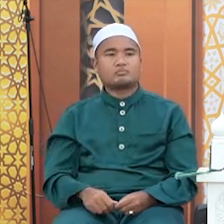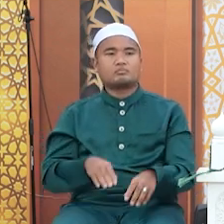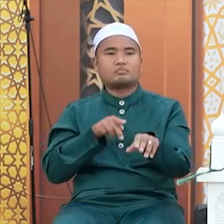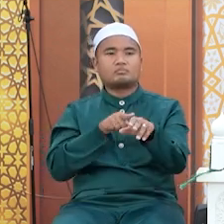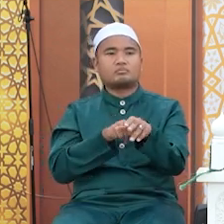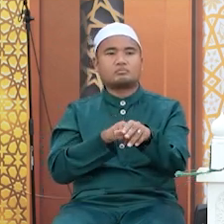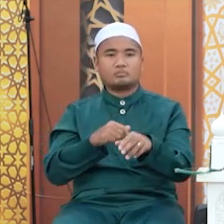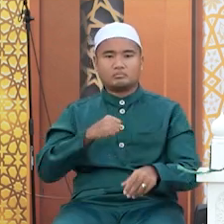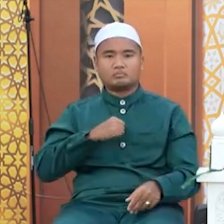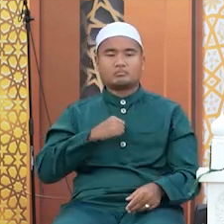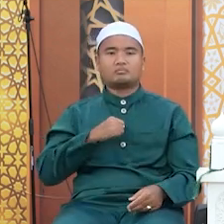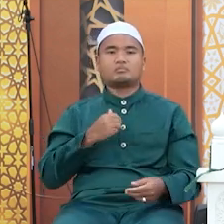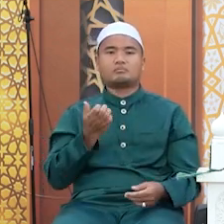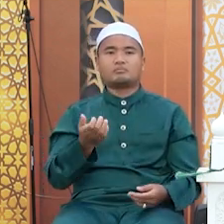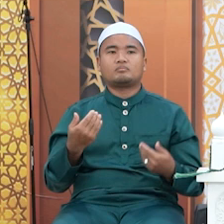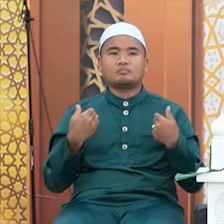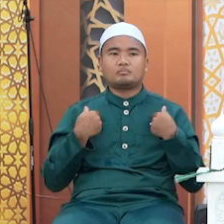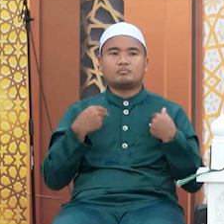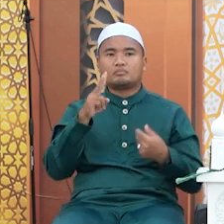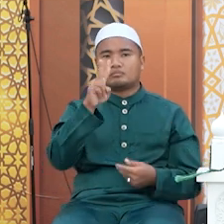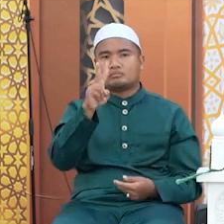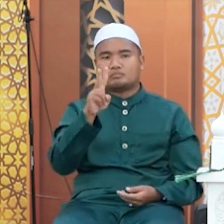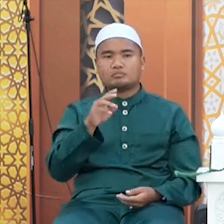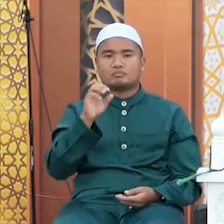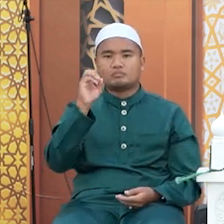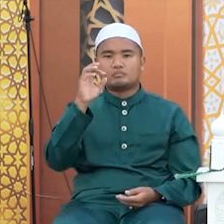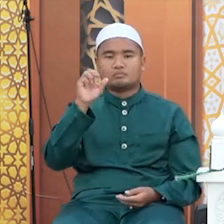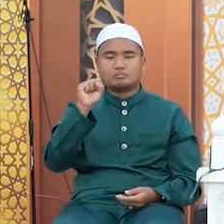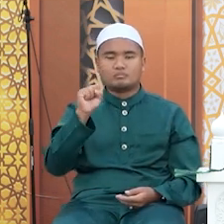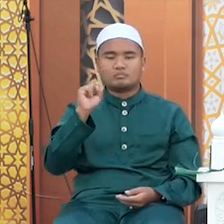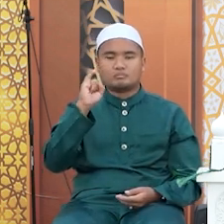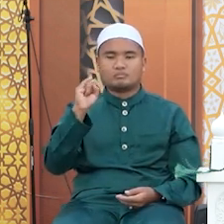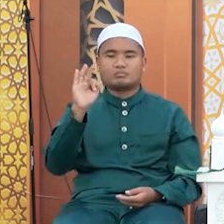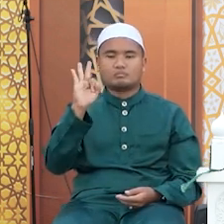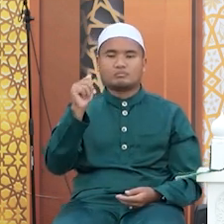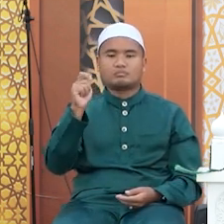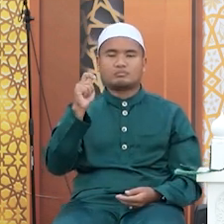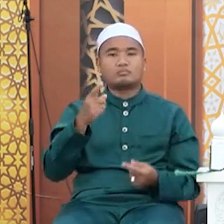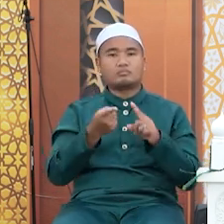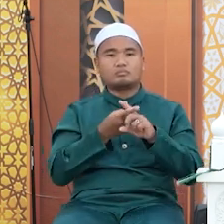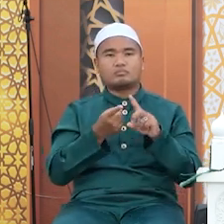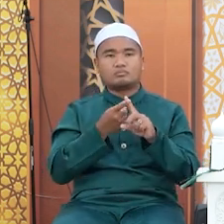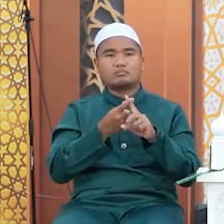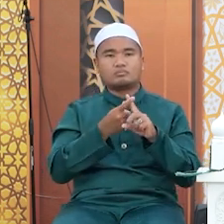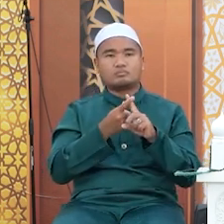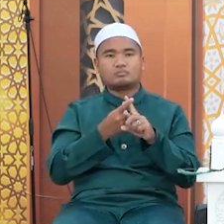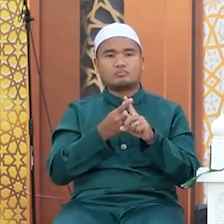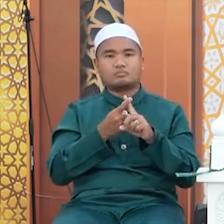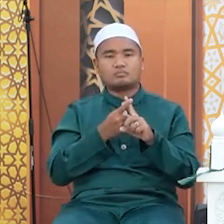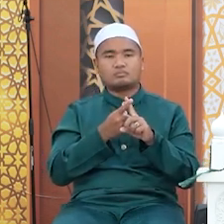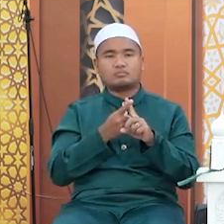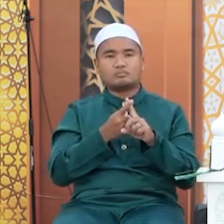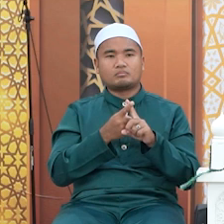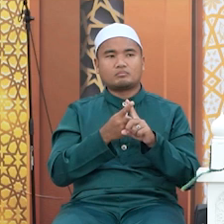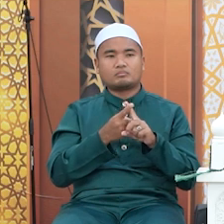kamu ada dua sifat yang Allah amat kasih. Sifat lemah lembut dan juga sifat